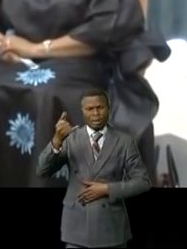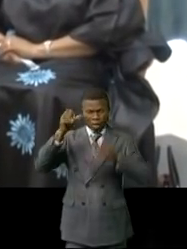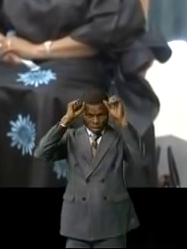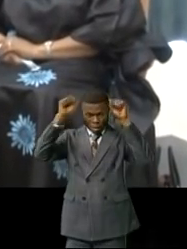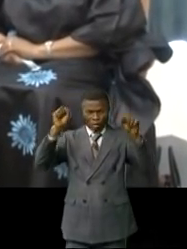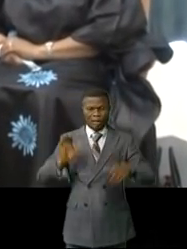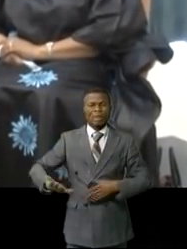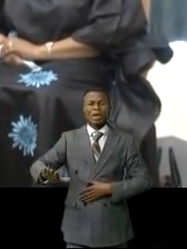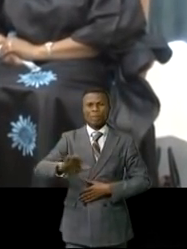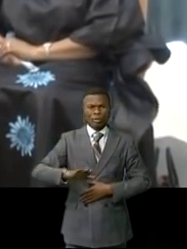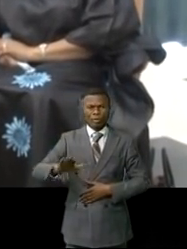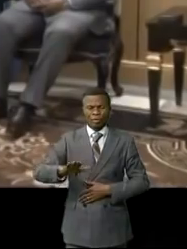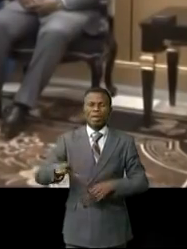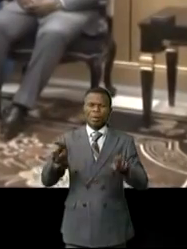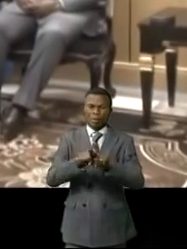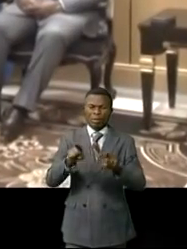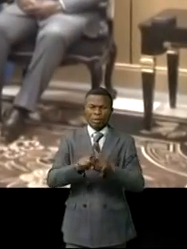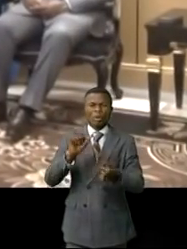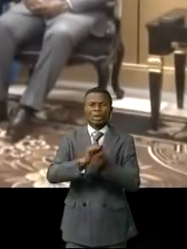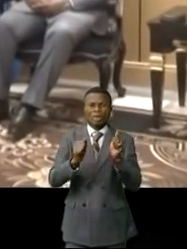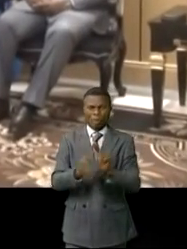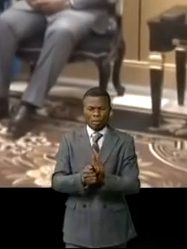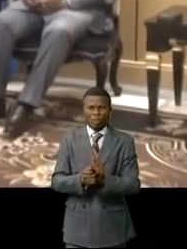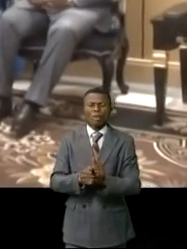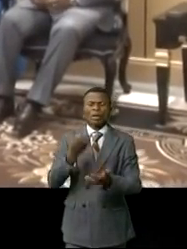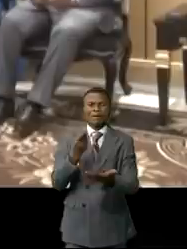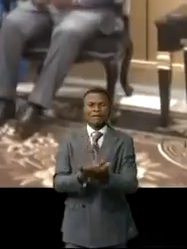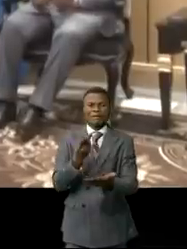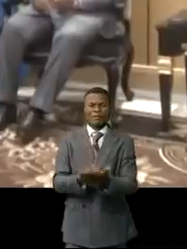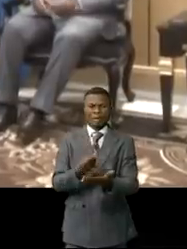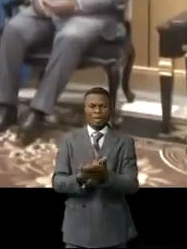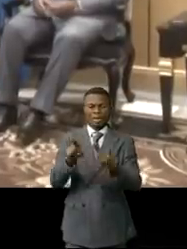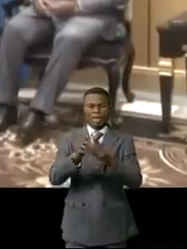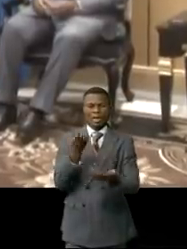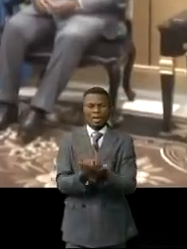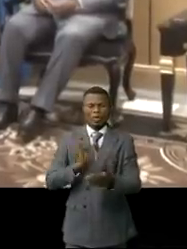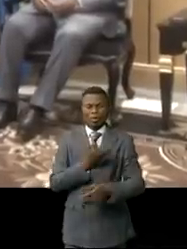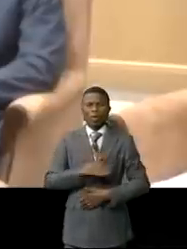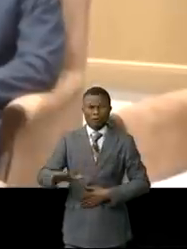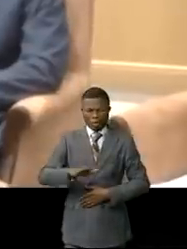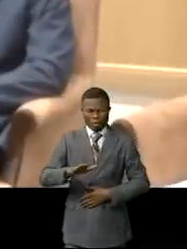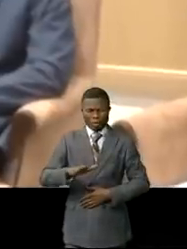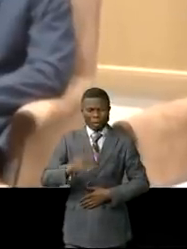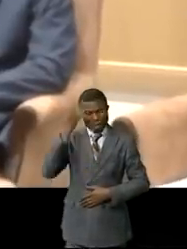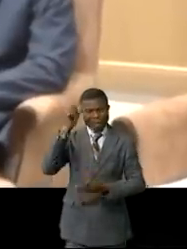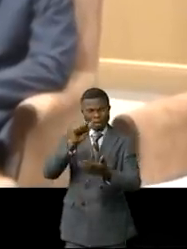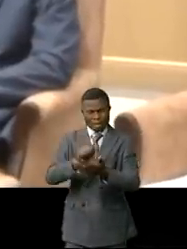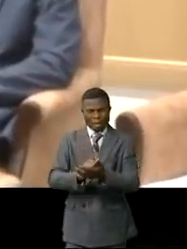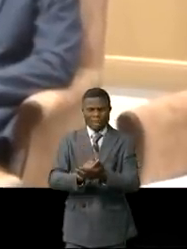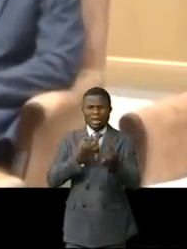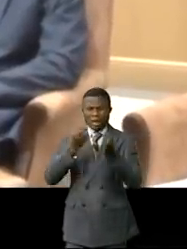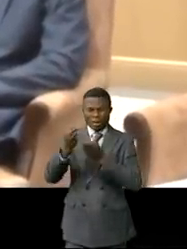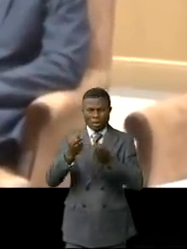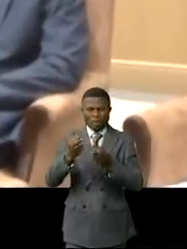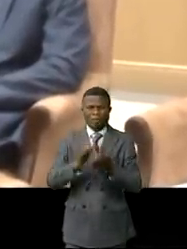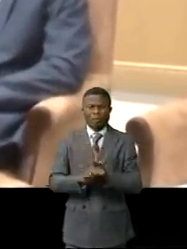de la République relatives aux enjeux de l'heure en matière de finances et de l'économie du pays, c'est en substance des sujets évoqués au cours